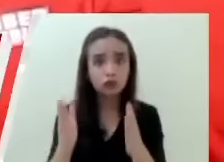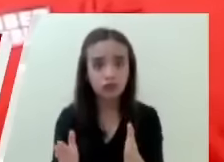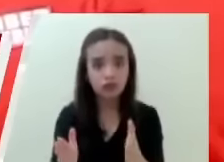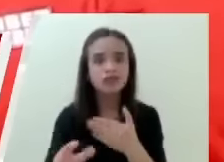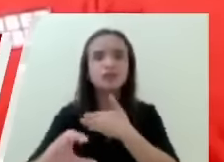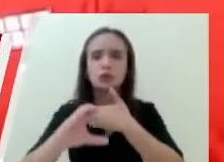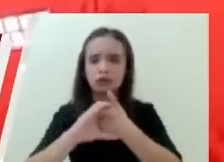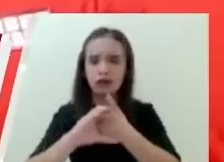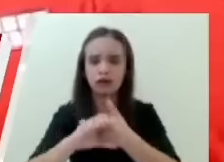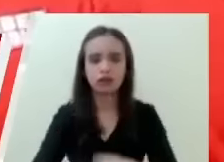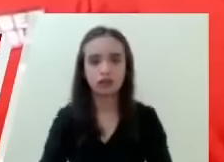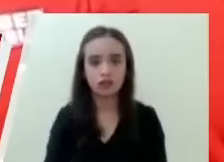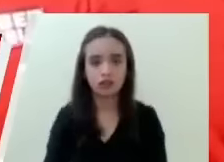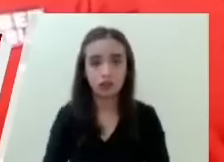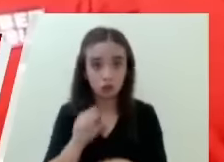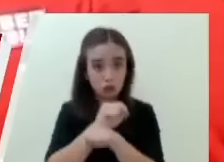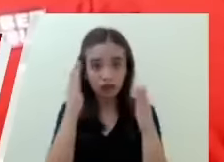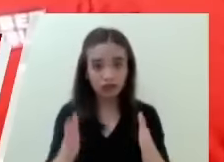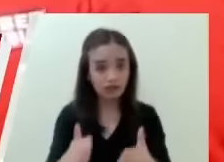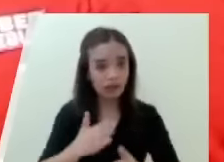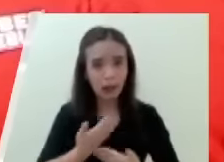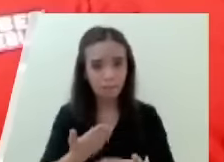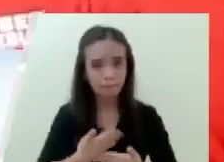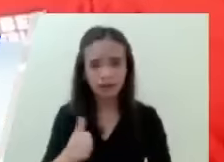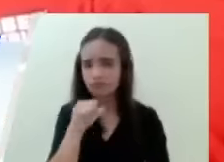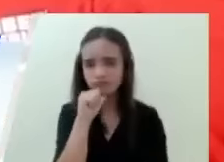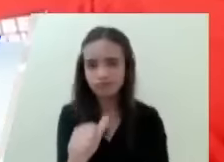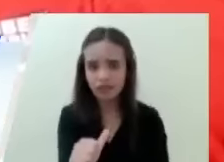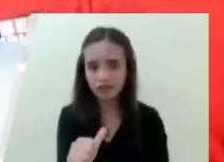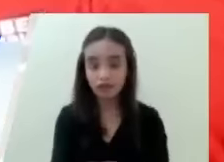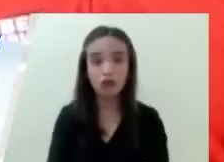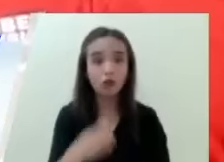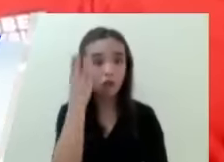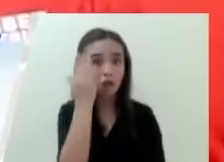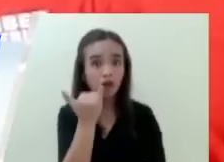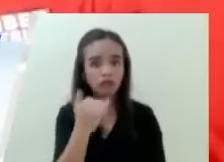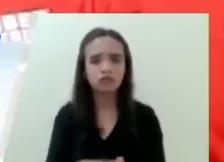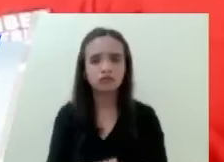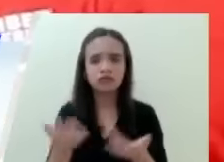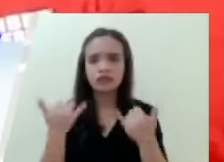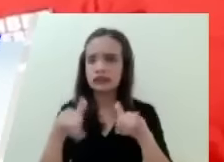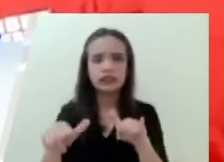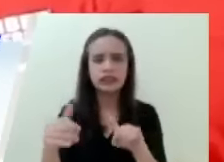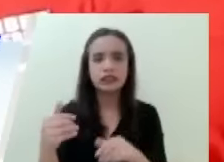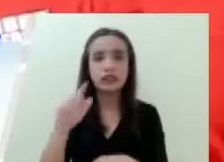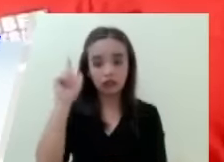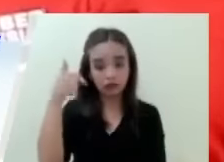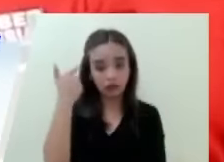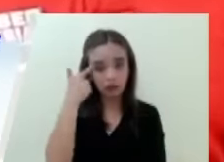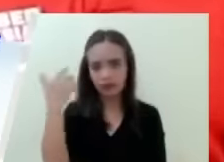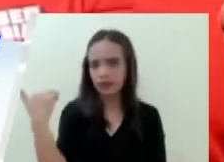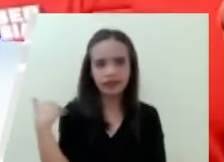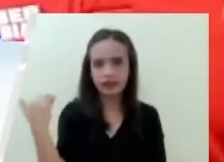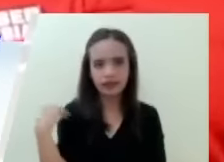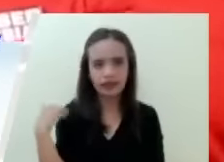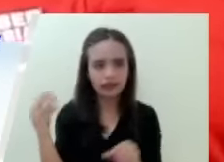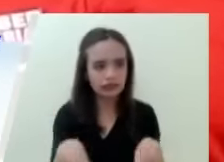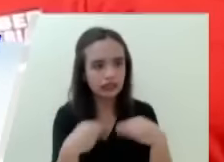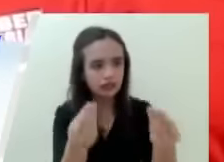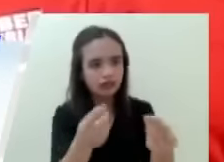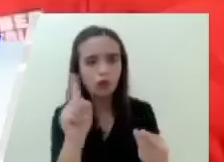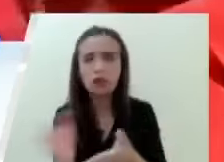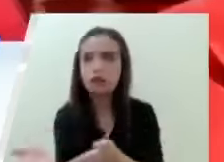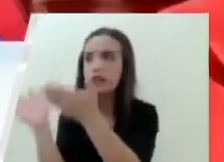masaya ang mga manggagawa dahil hanggang sa ngayon, hindi pa ibinibigay ng gobyerno yung kahilingan ng mga manggagawa na itaas